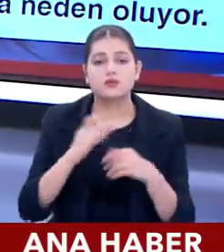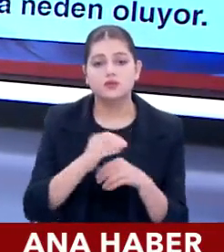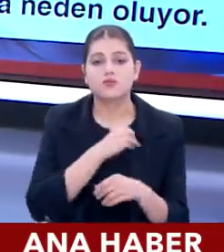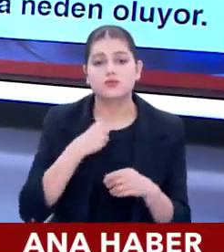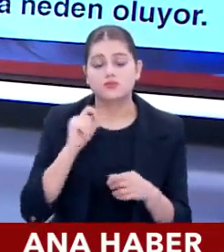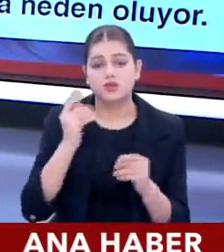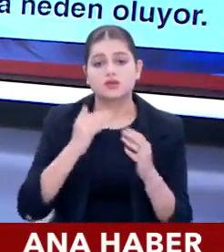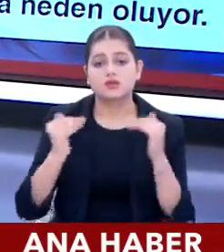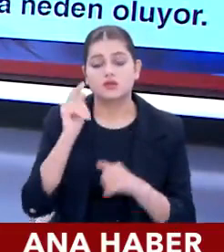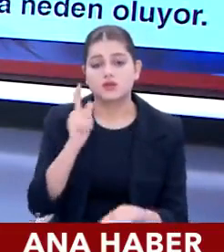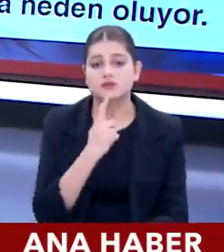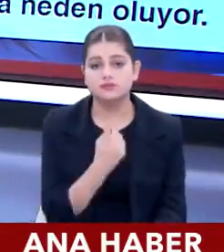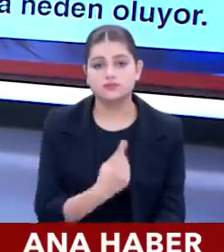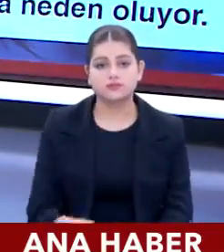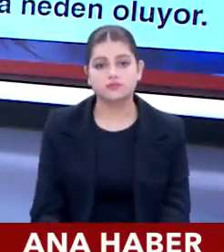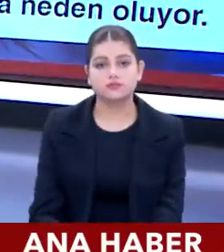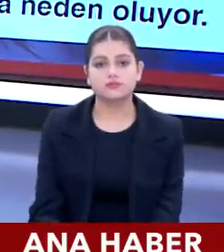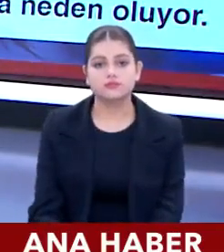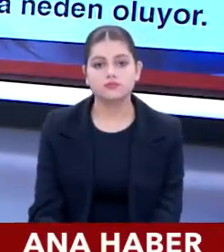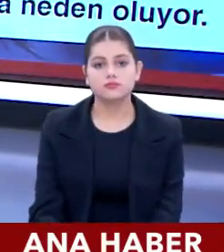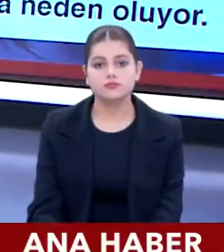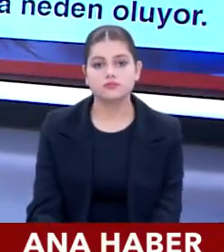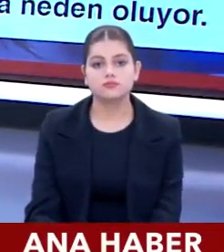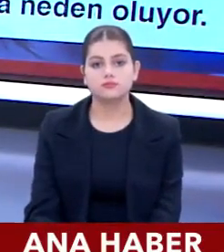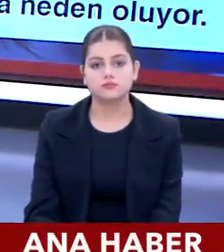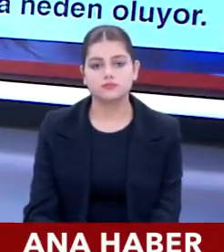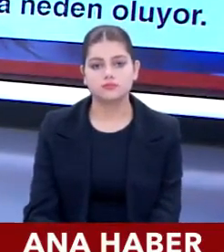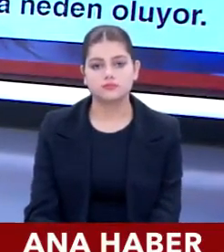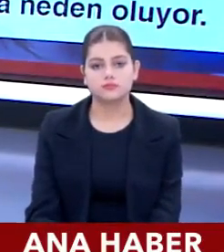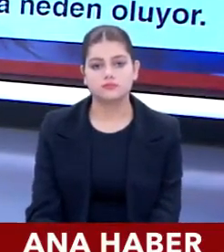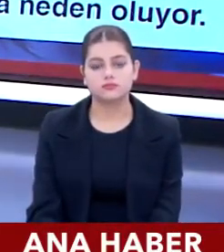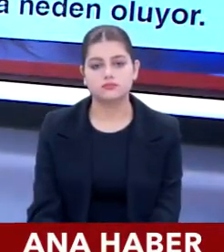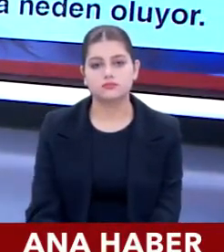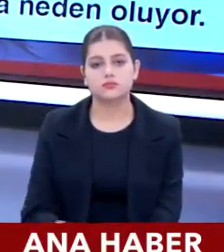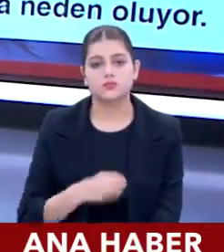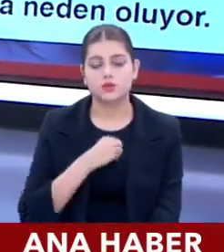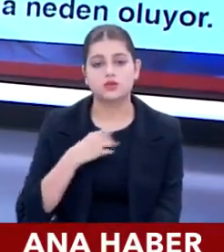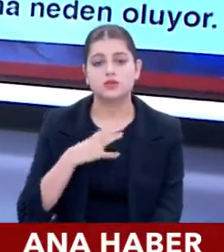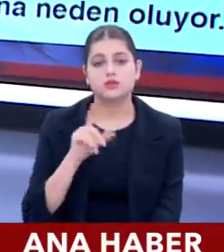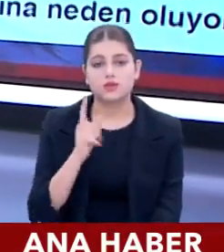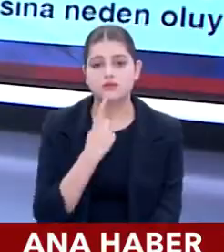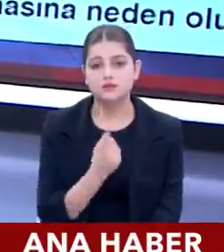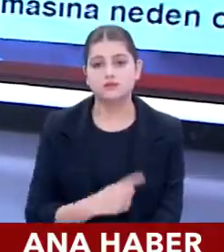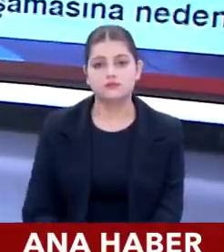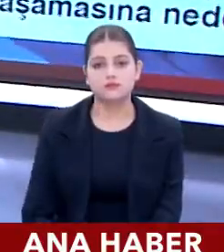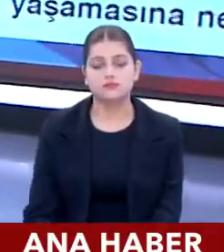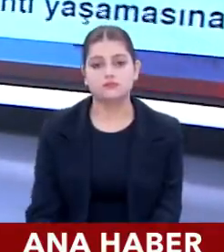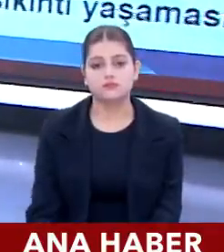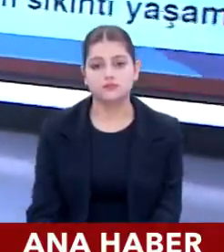kontenjanın açılması lazım Daha fazla daha fazla kadro açıldı Doktor İstidat edilmesi gerekiyor Değerli seyirciler